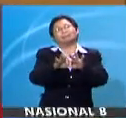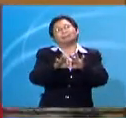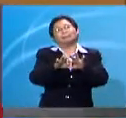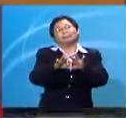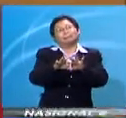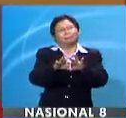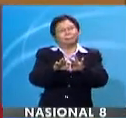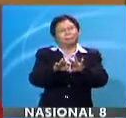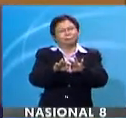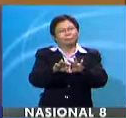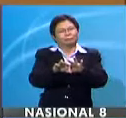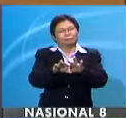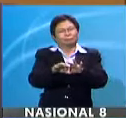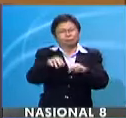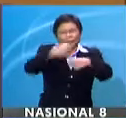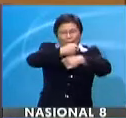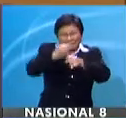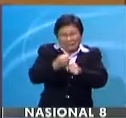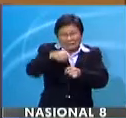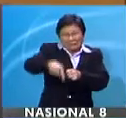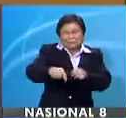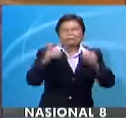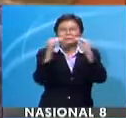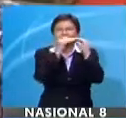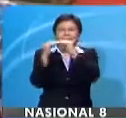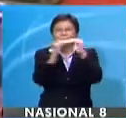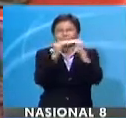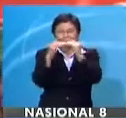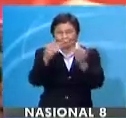or making this area stable and peaceful.